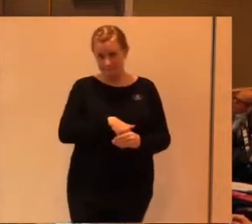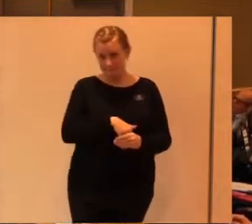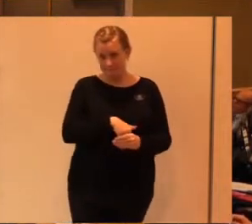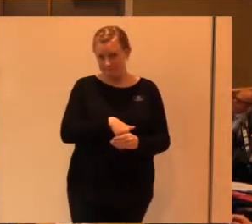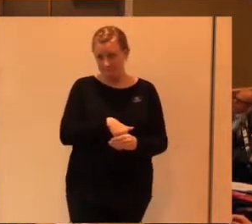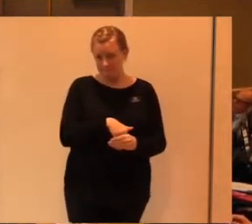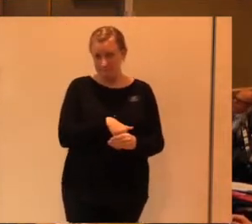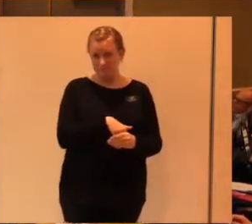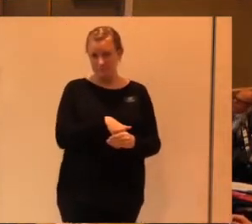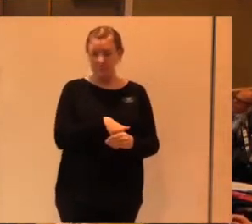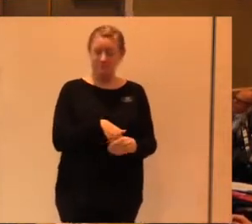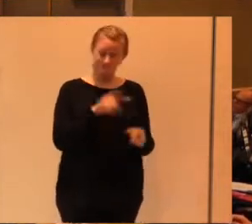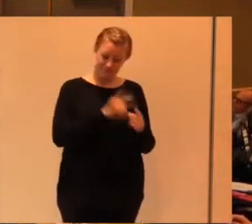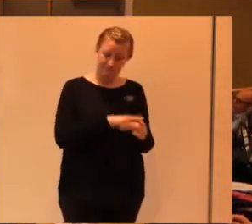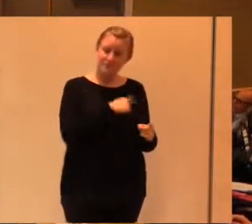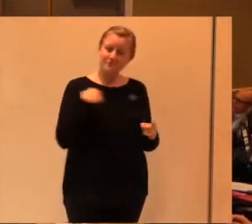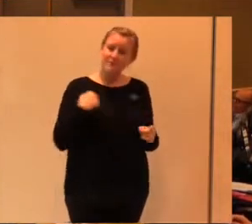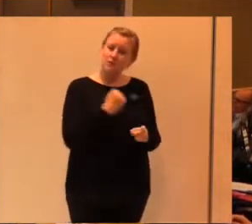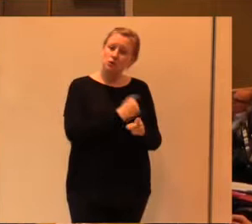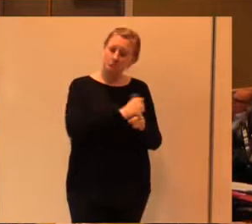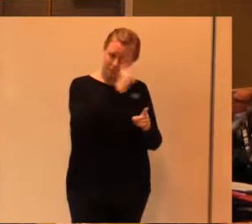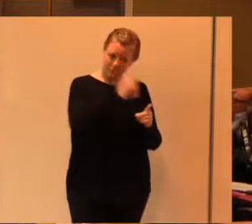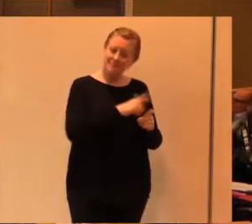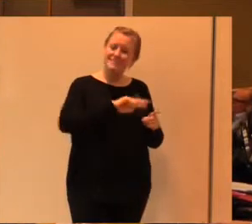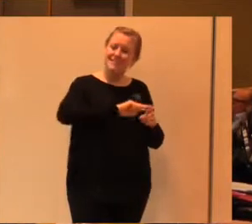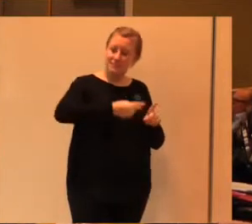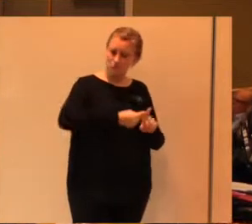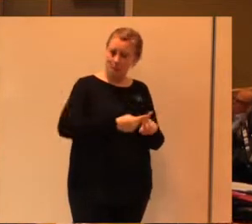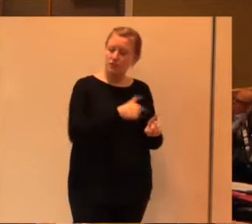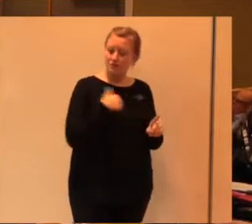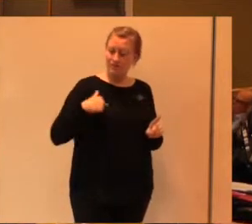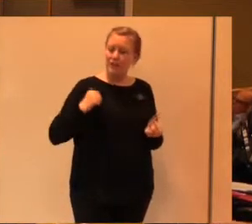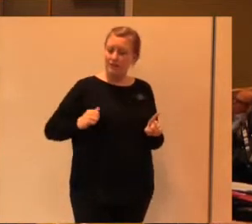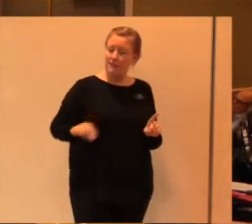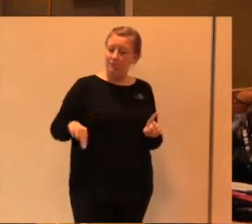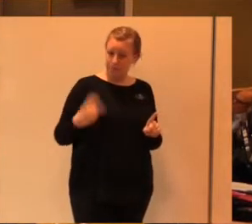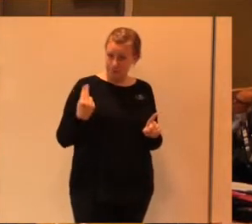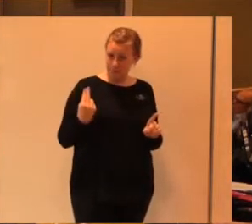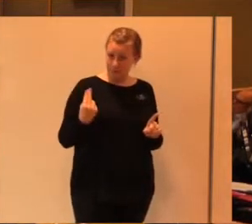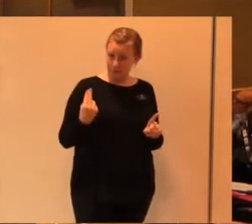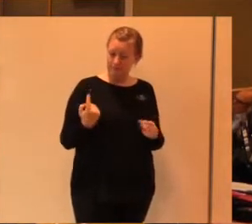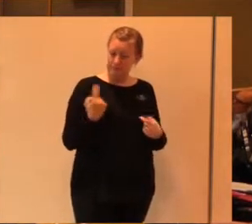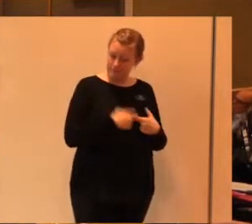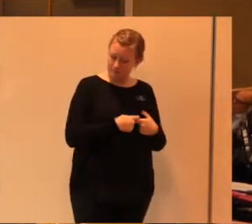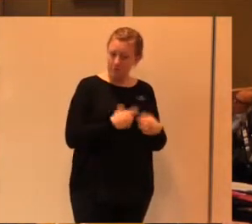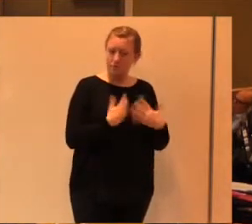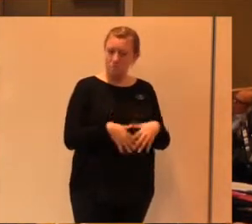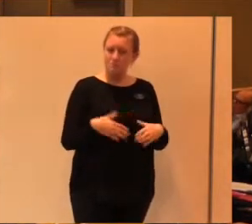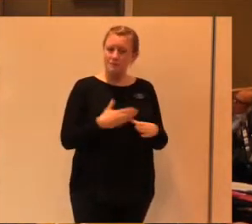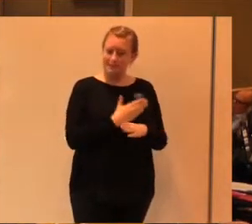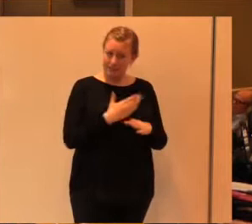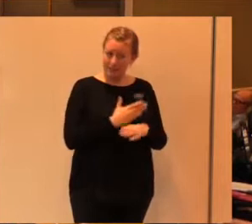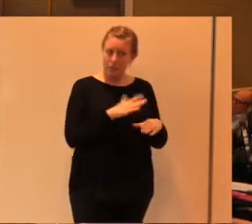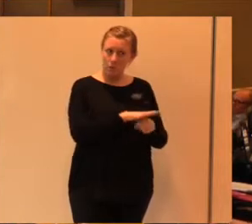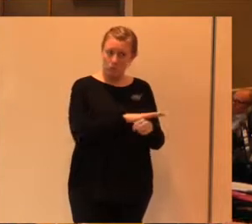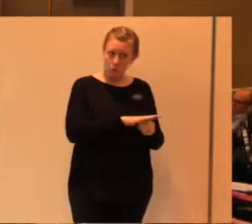sidan med den strategi som för närvarande gäller inom funktionshindersområdet. Och då har vi en